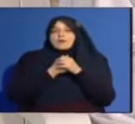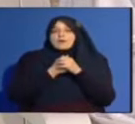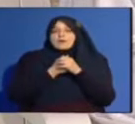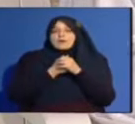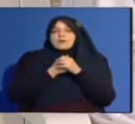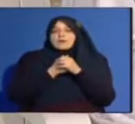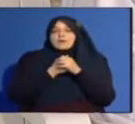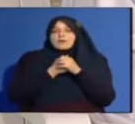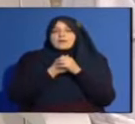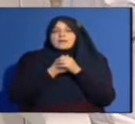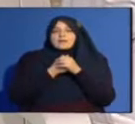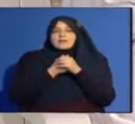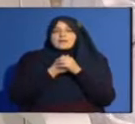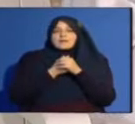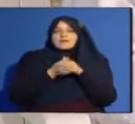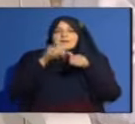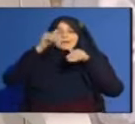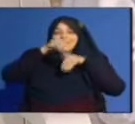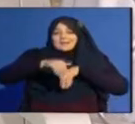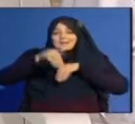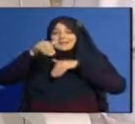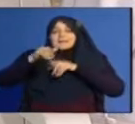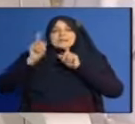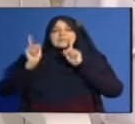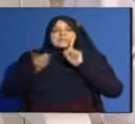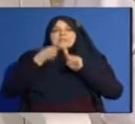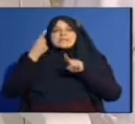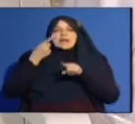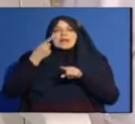مقبرة اللي هي مخصصة